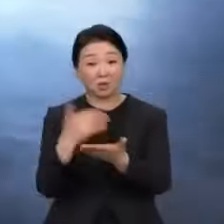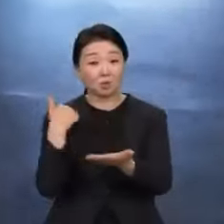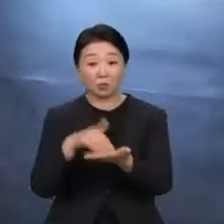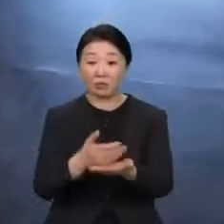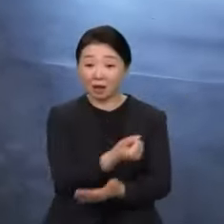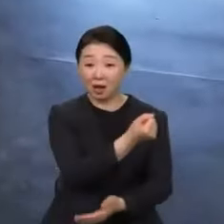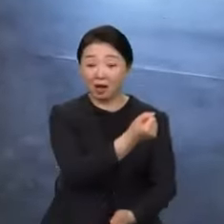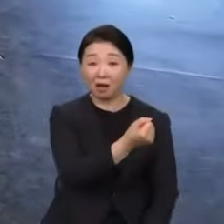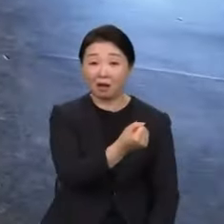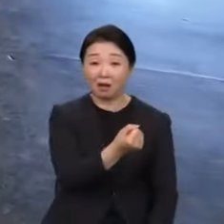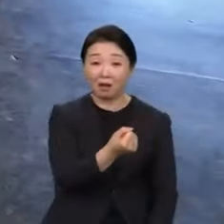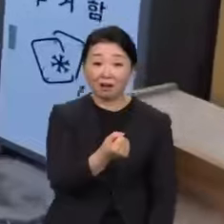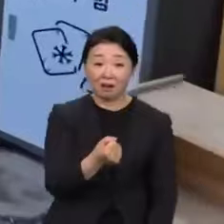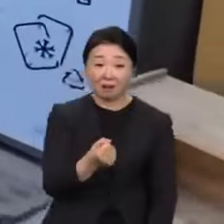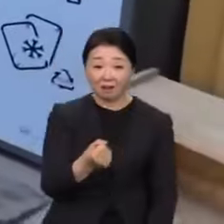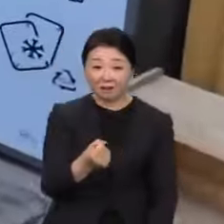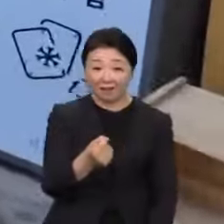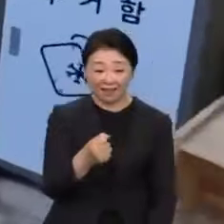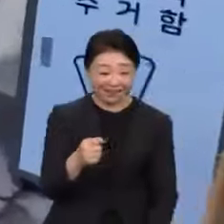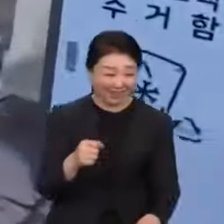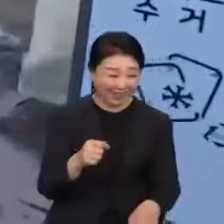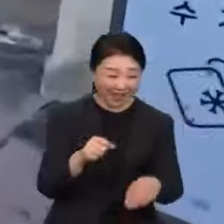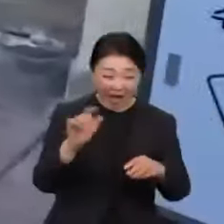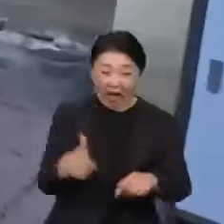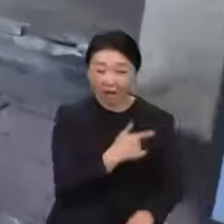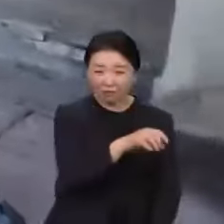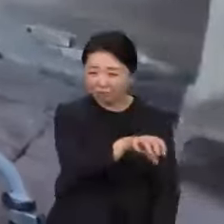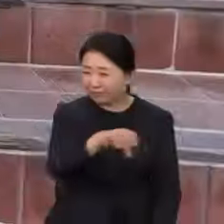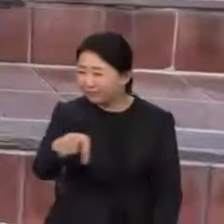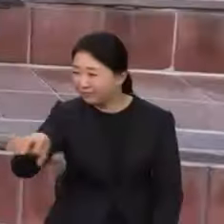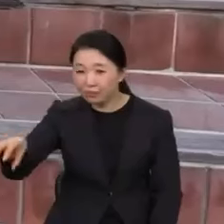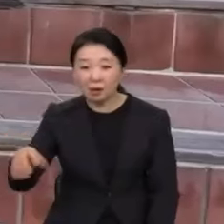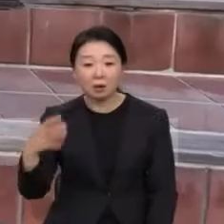하루에 수십 개씩 엉뚱한 곳에 카트가 버려집니다.